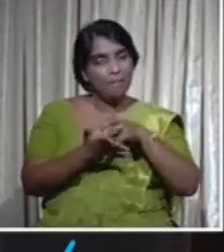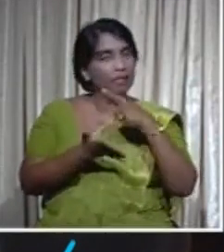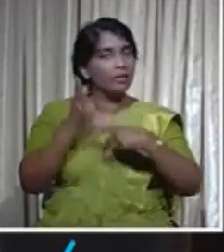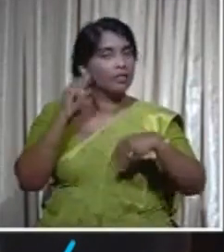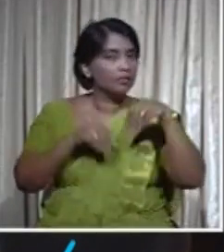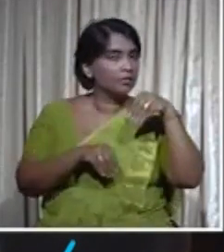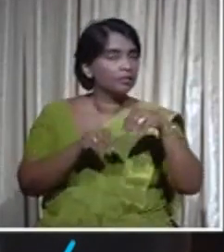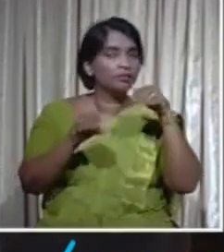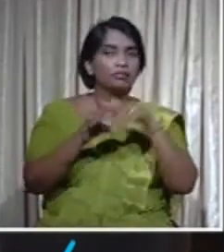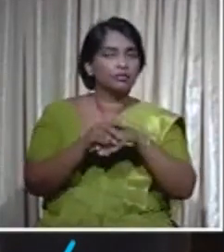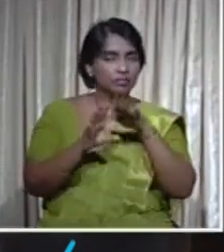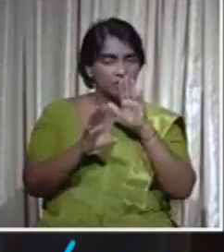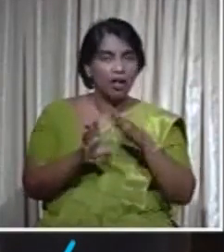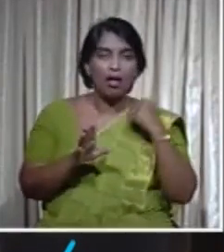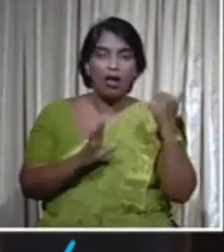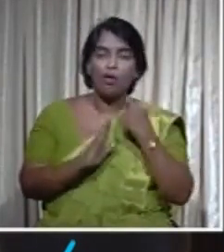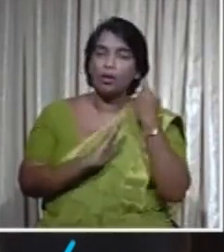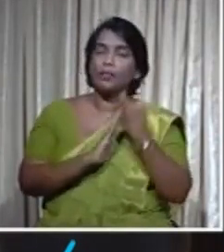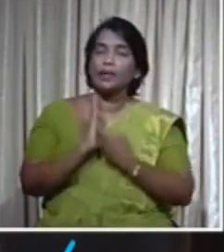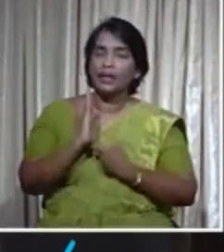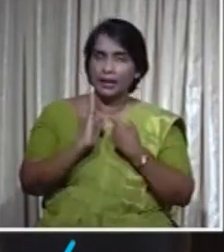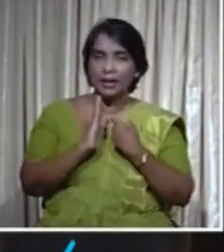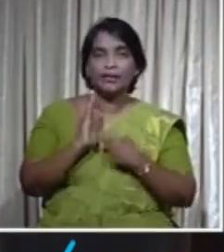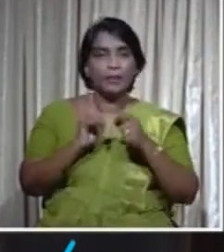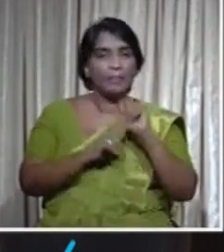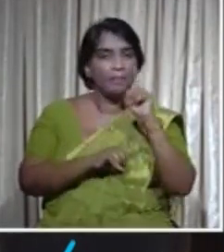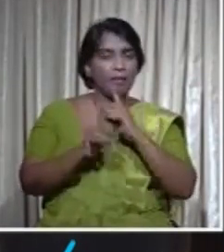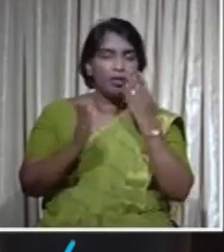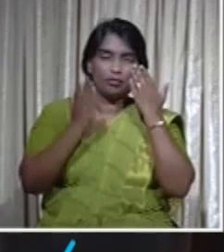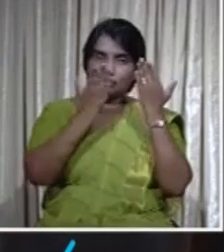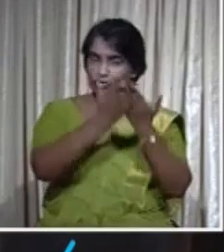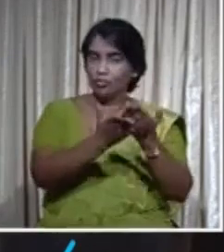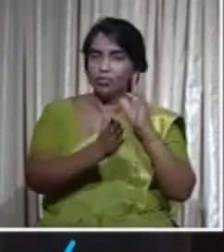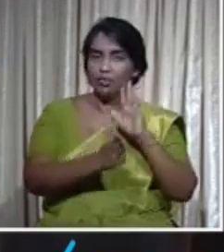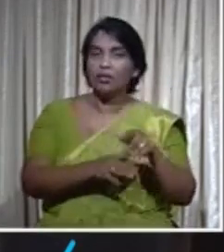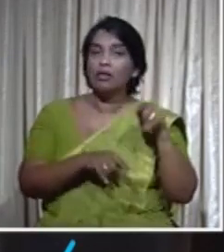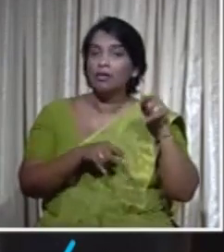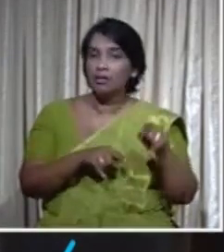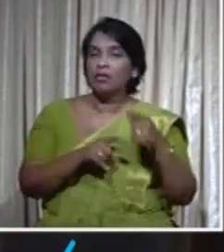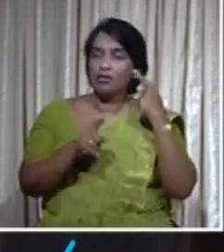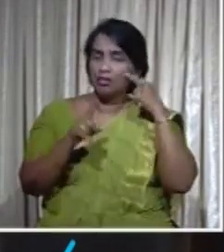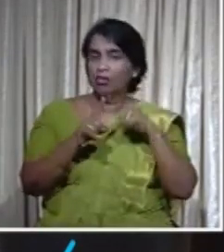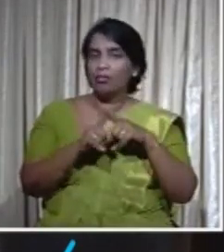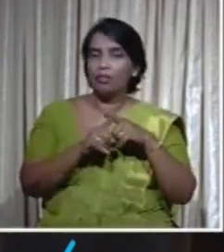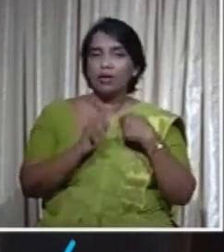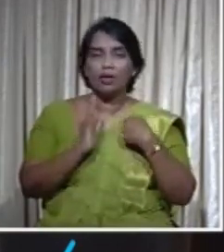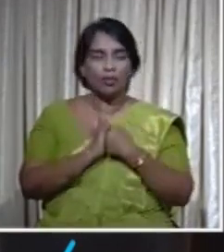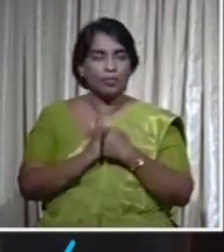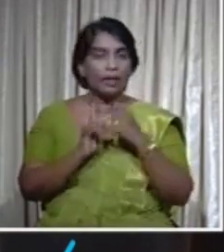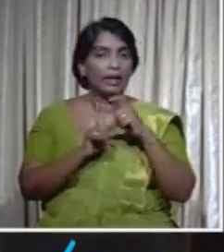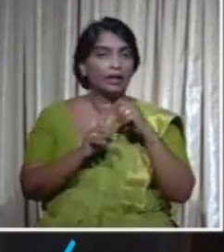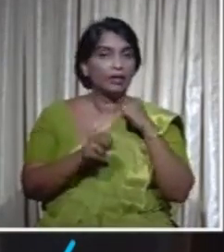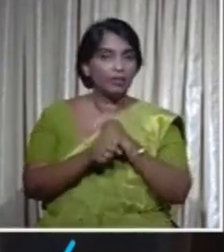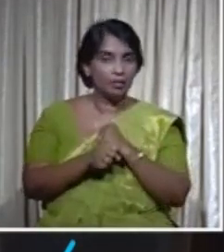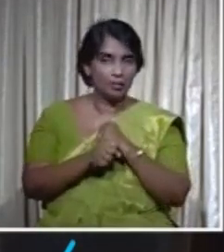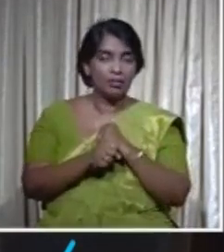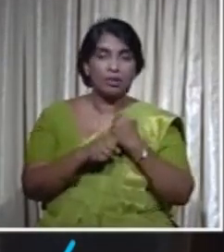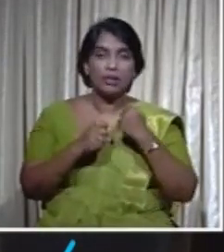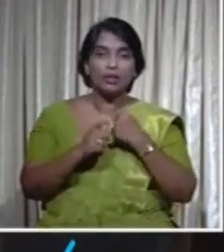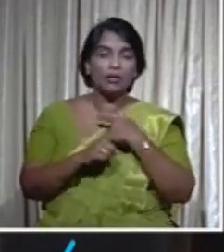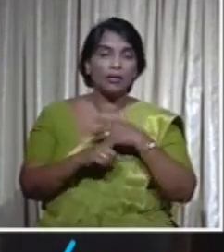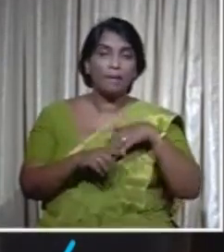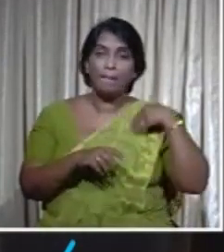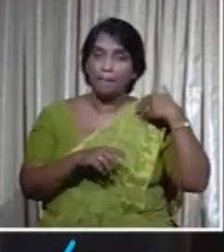තිබීම සඳහා අලුත් නීතියක් මේ පාර්ලිමේන්තුවට ඉදිරිපත් කරන්න ඕනේ. දැන් ඒ සම්බන්ධයෙන් ගරු දිනේෂ් කොරණවත්වන